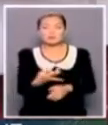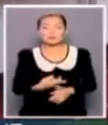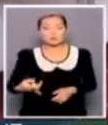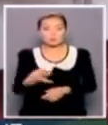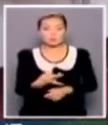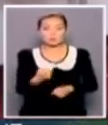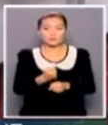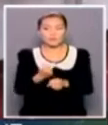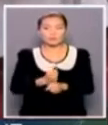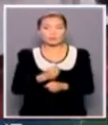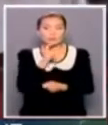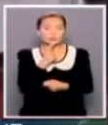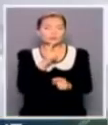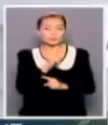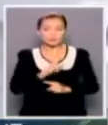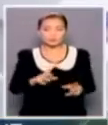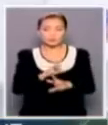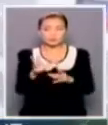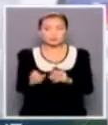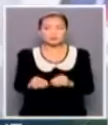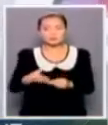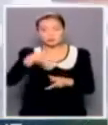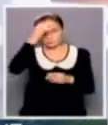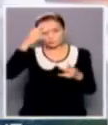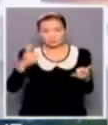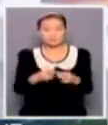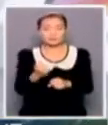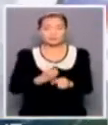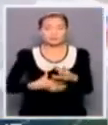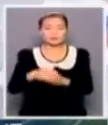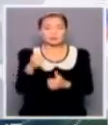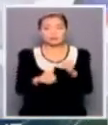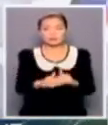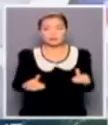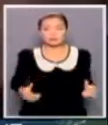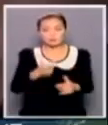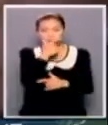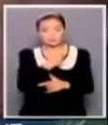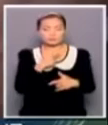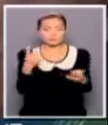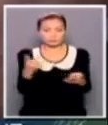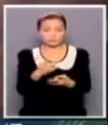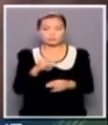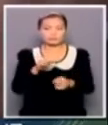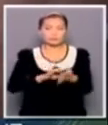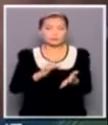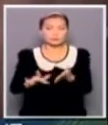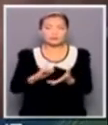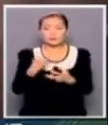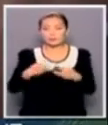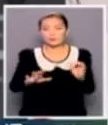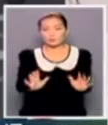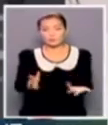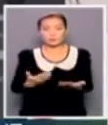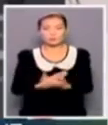қашықтан оқудан еш қиындық көрмейді. Тек бір ескере кететін жайт, құрылғыларды әр оқушы ұқыпты ұстағаны жөн. Өйткені техника бұзылып